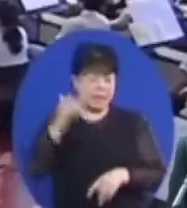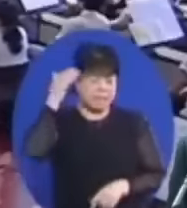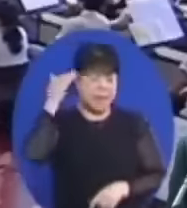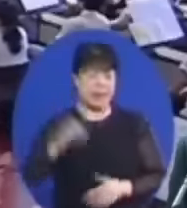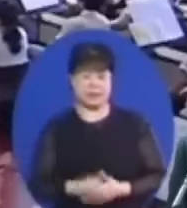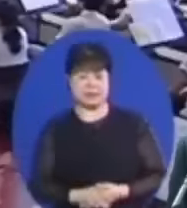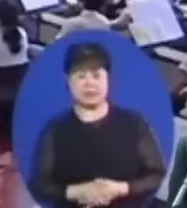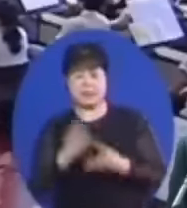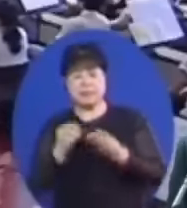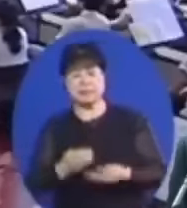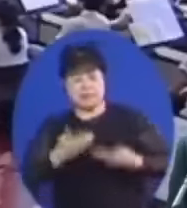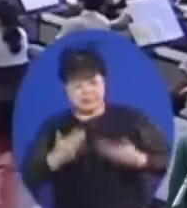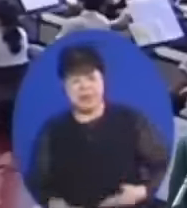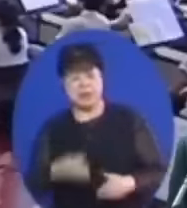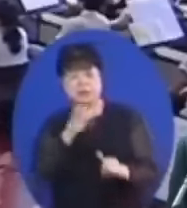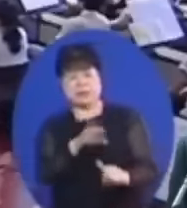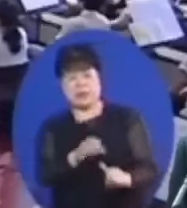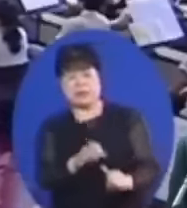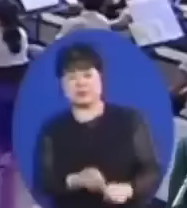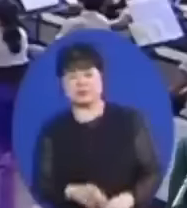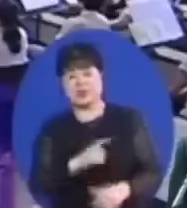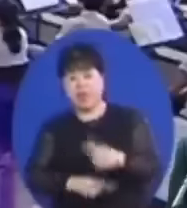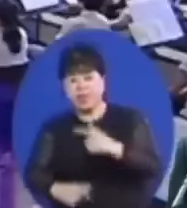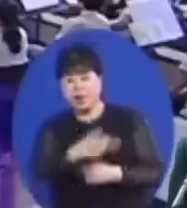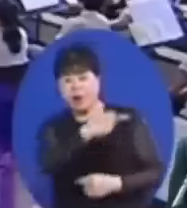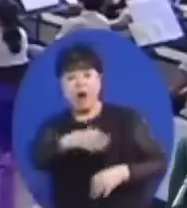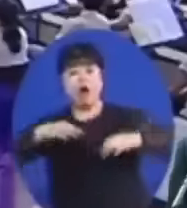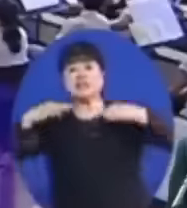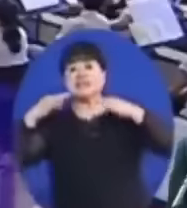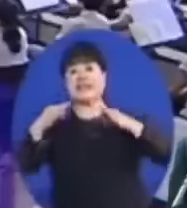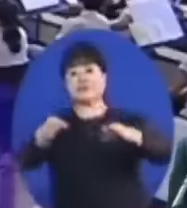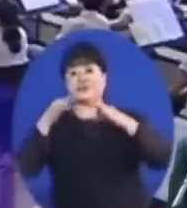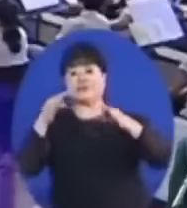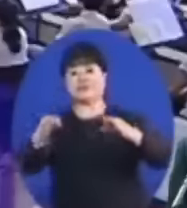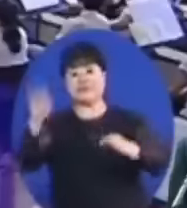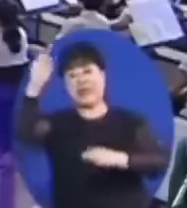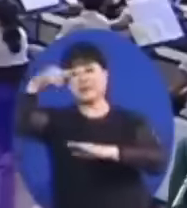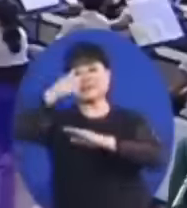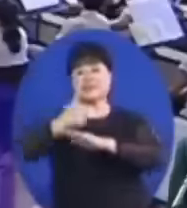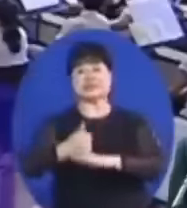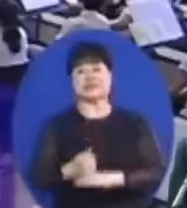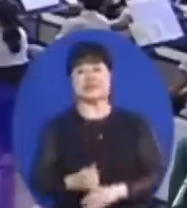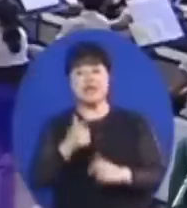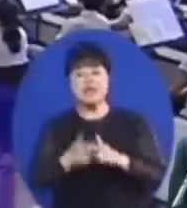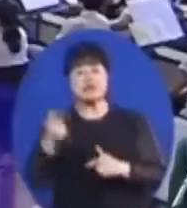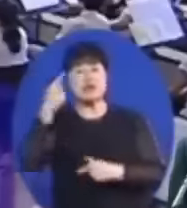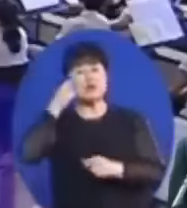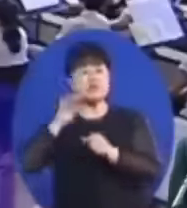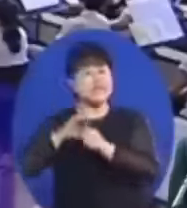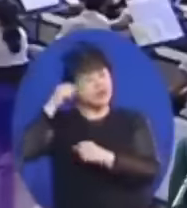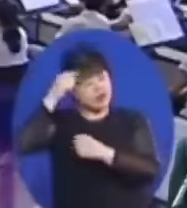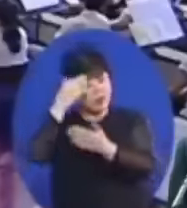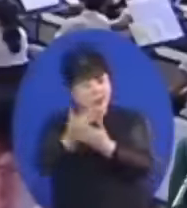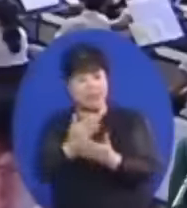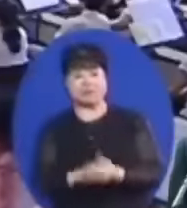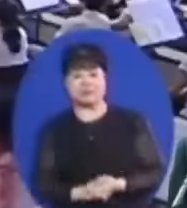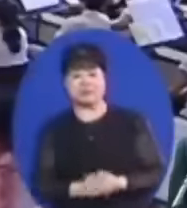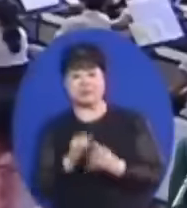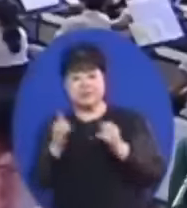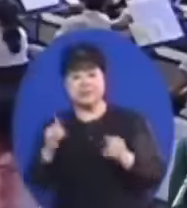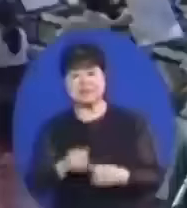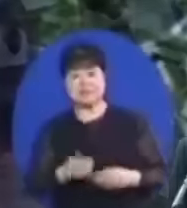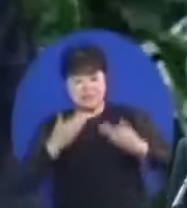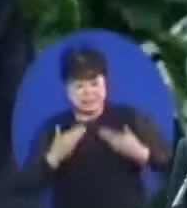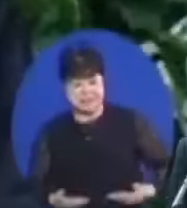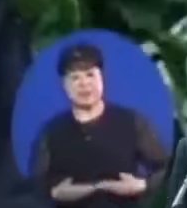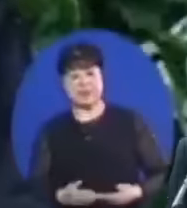많은 사람이 구이자 잠잠하라 하되 그가 더욱 크게 소리 질러 이르되 다윗의 자손이여 나를 불쌍히 여기소서 하는지라. 사람들이